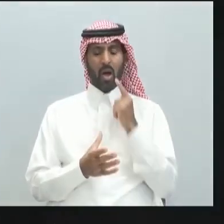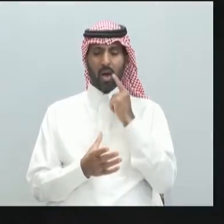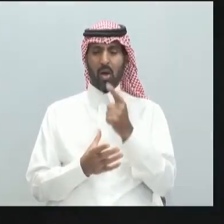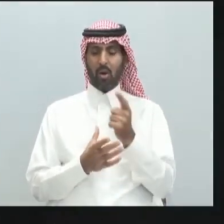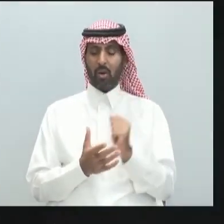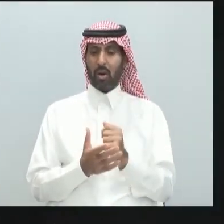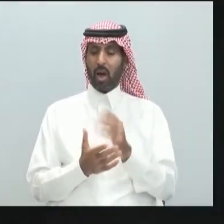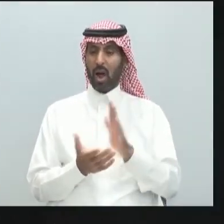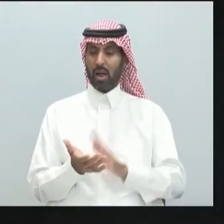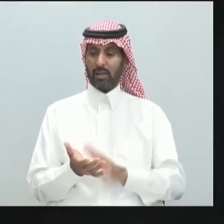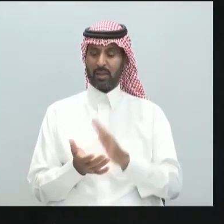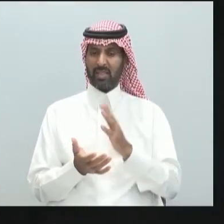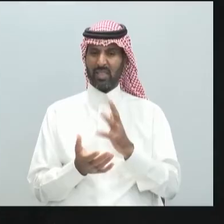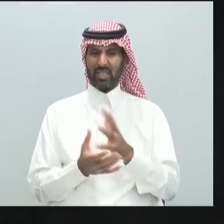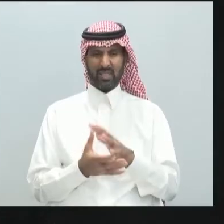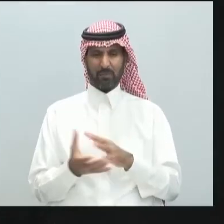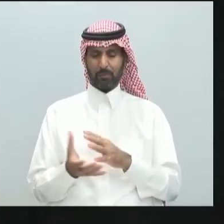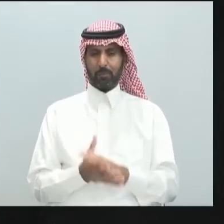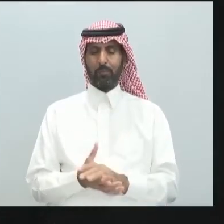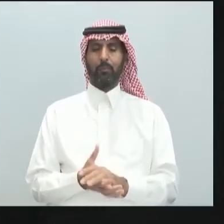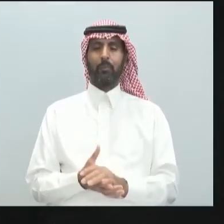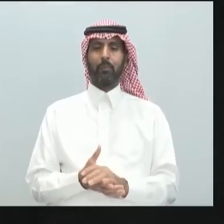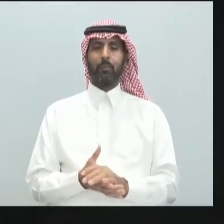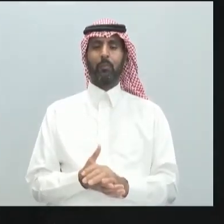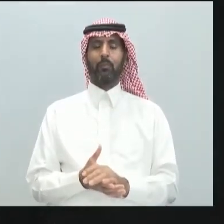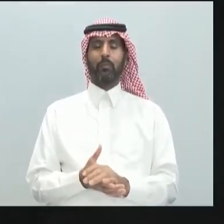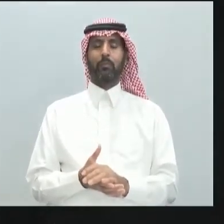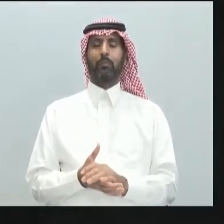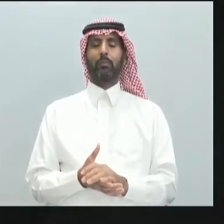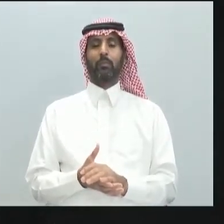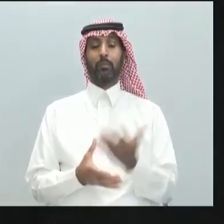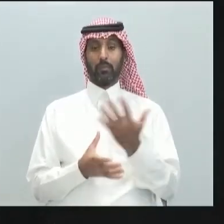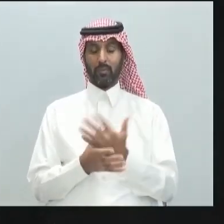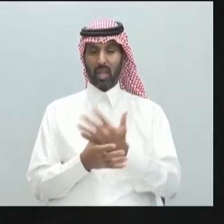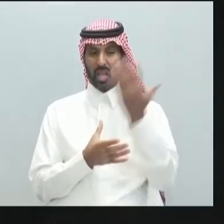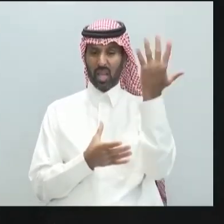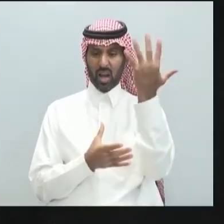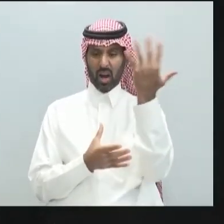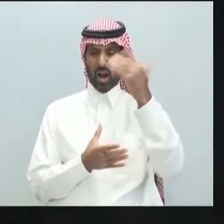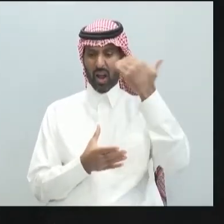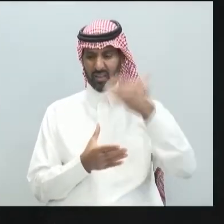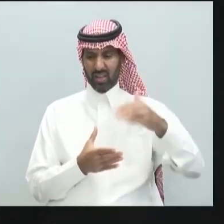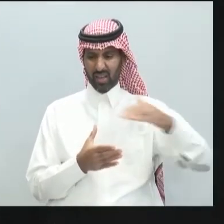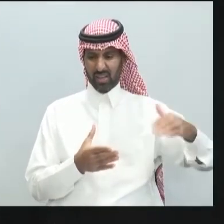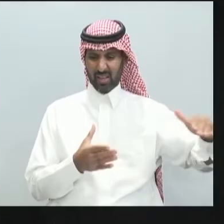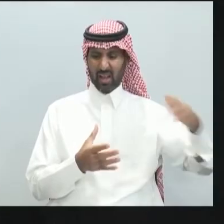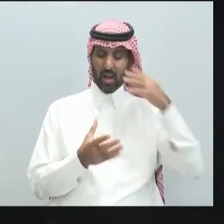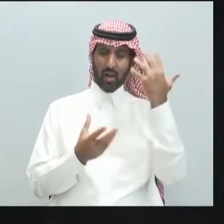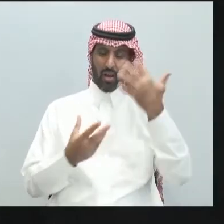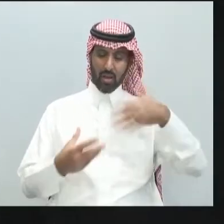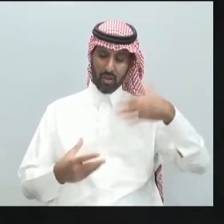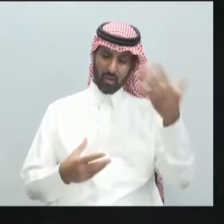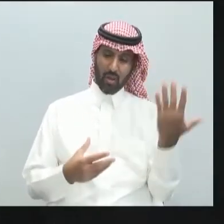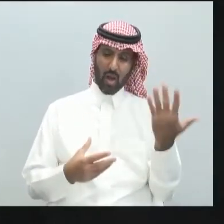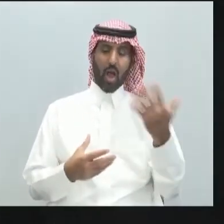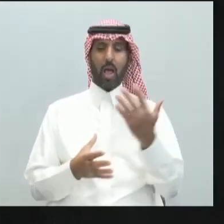المخاطر التي من المخاطر التي تسببها او يسببها قطع الاشجار